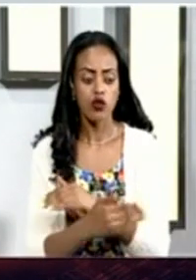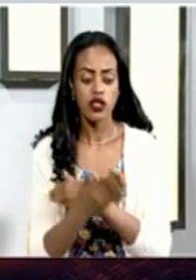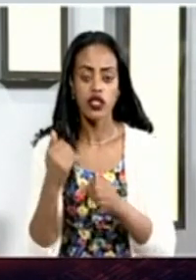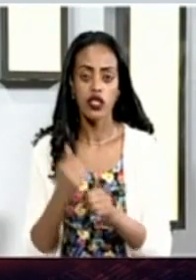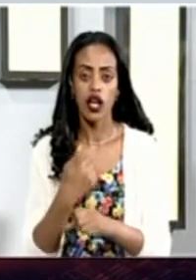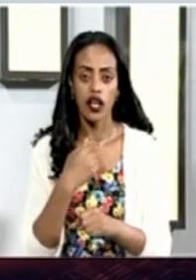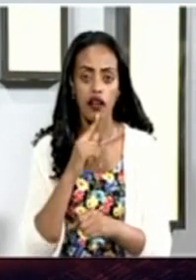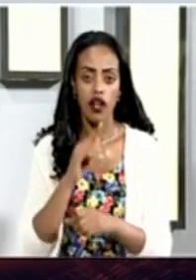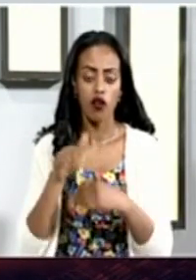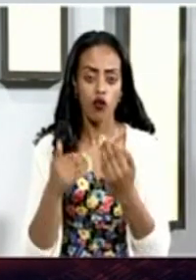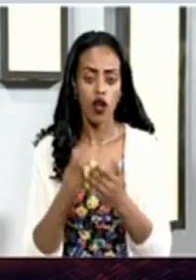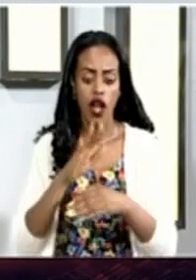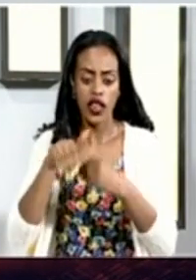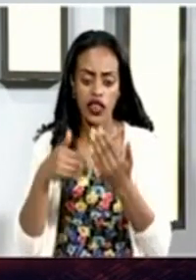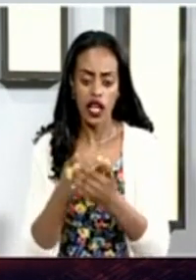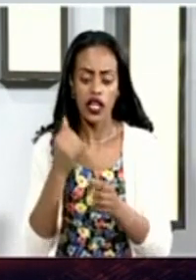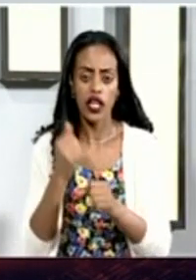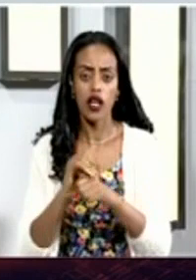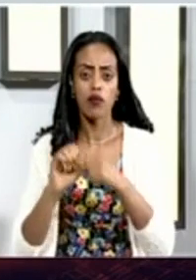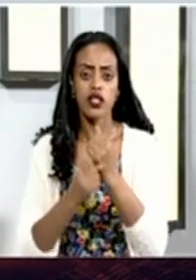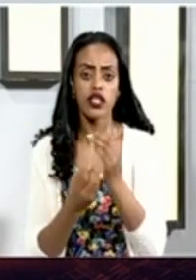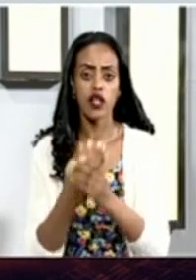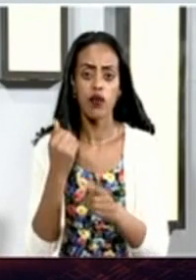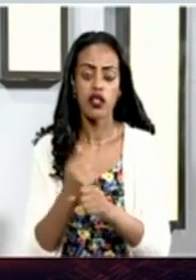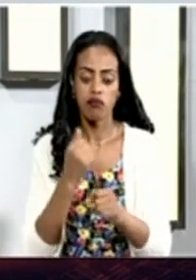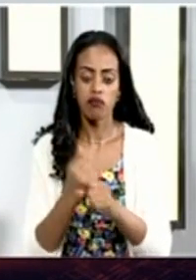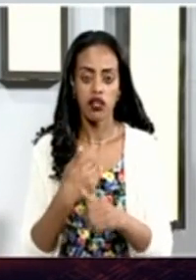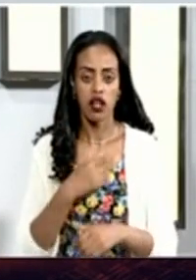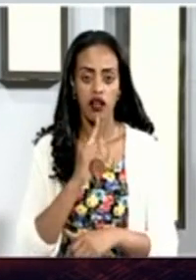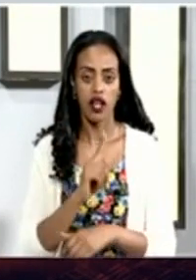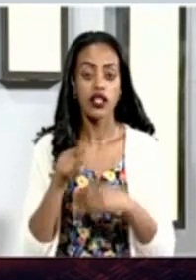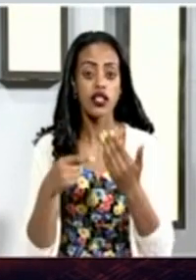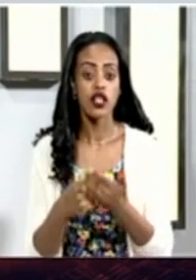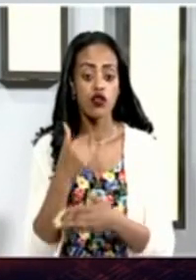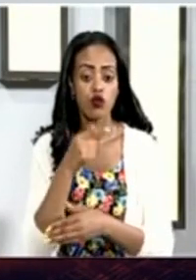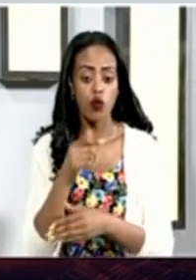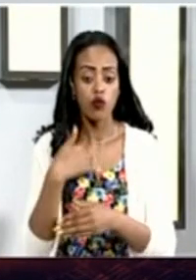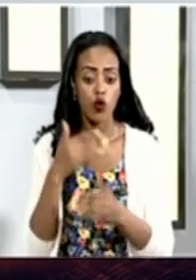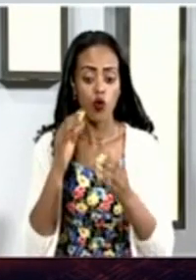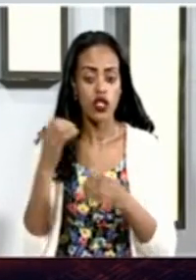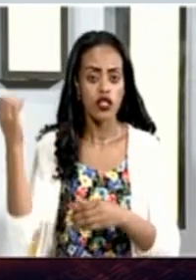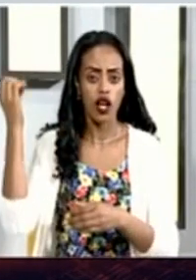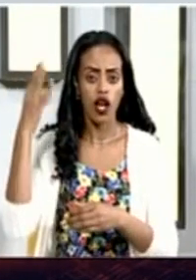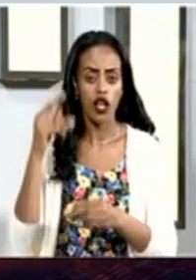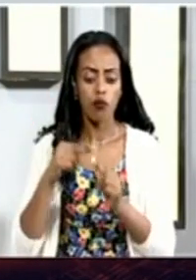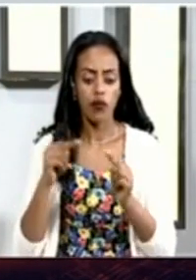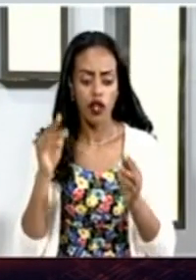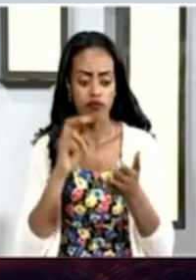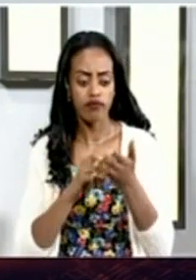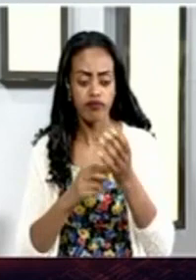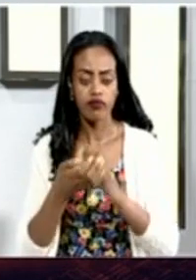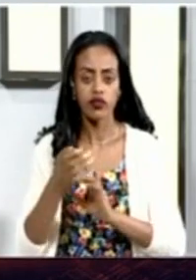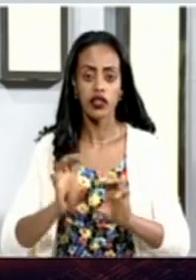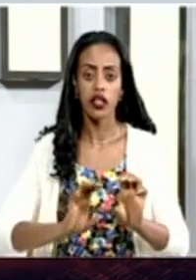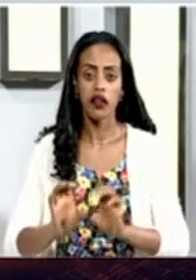ترى سرحتي أتقال لنا مسرة المعت سرحتي نسرح لنا هنا مال سلازي زموزي للوت أجاتا تأيام منا نعنا تموزي